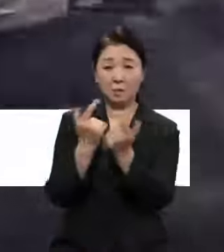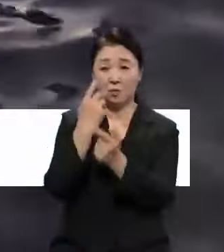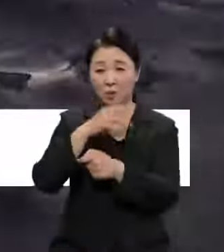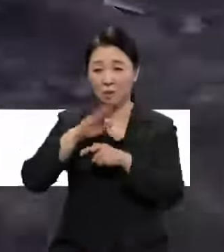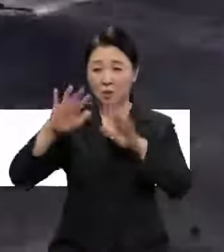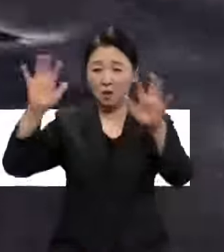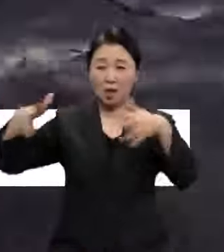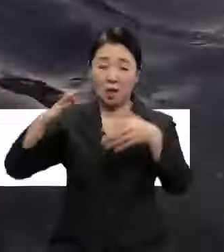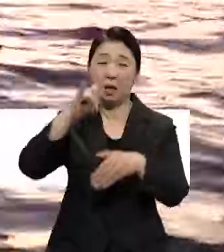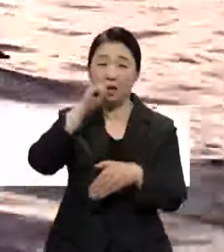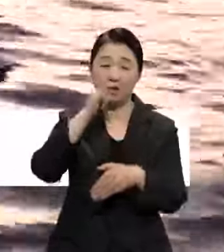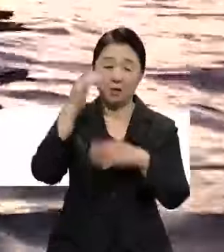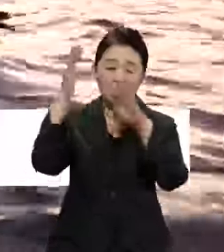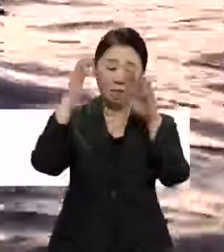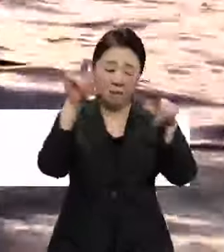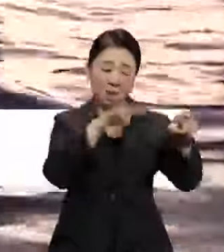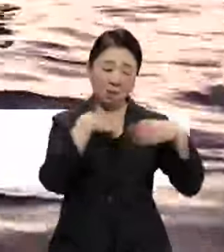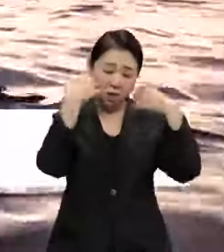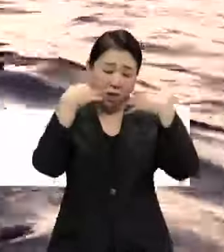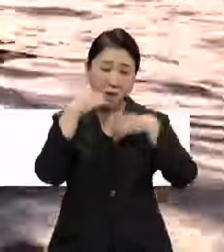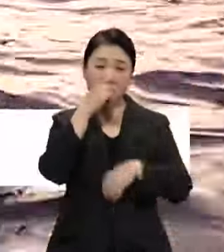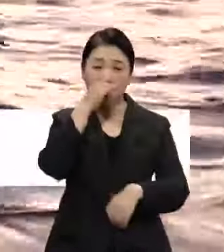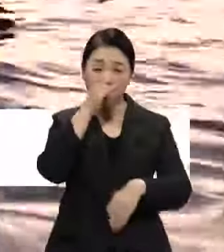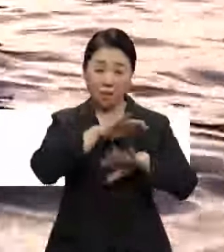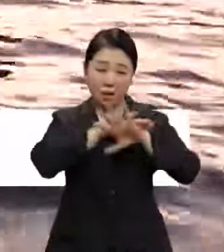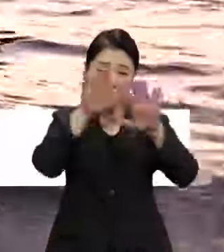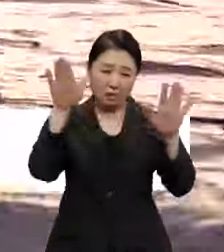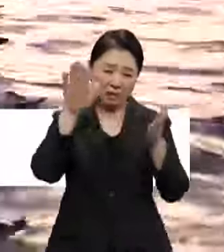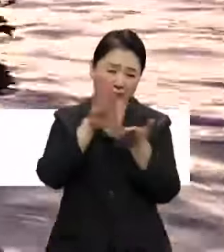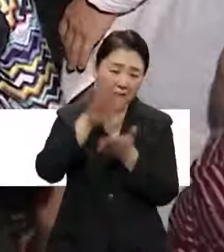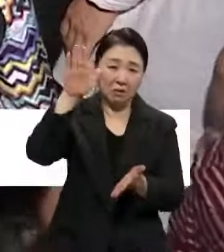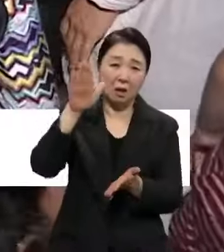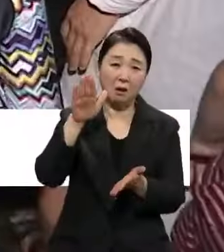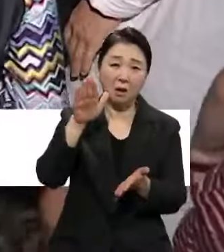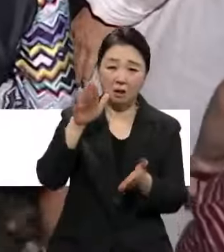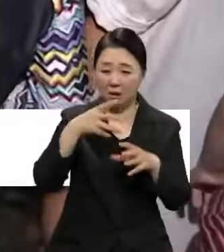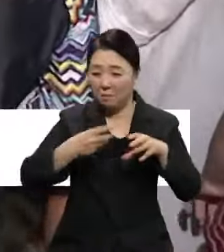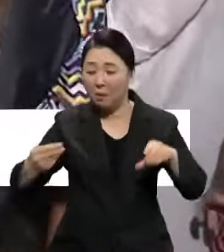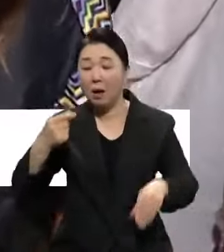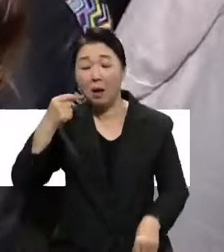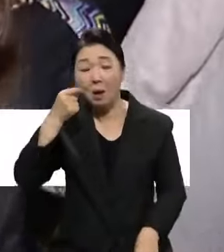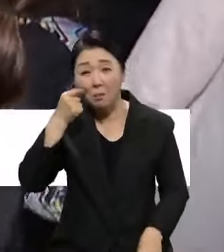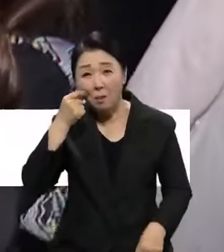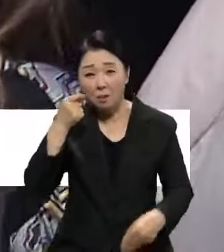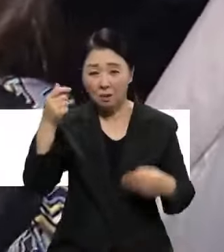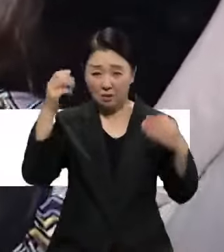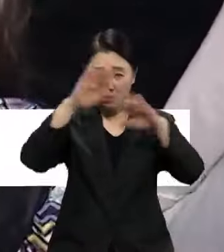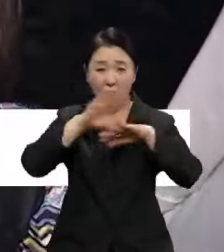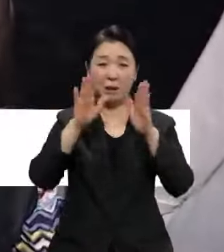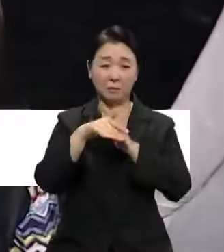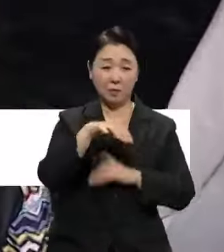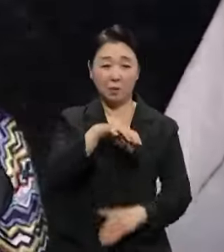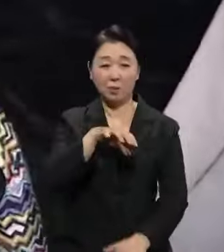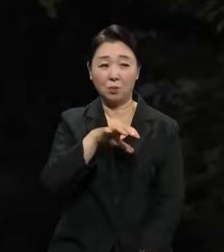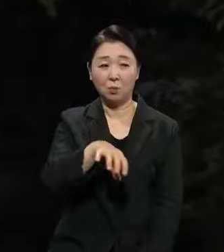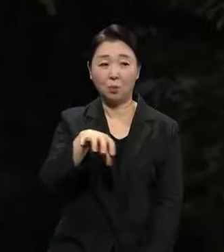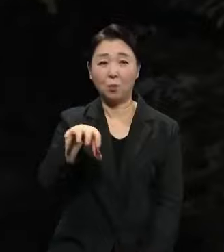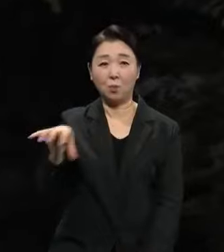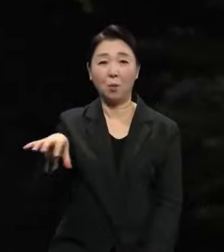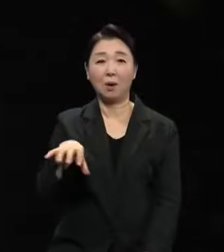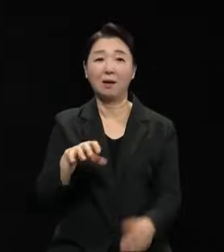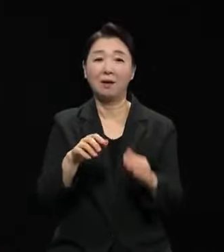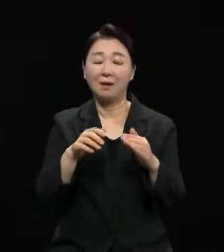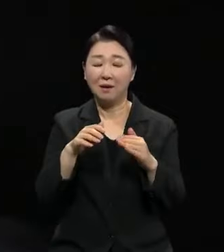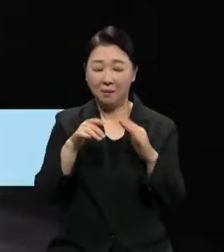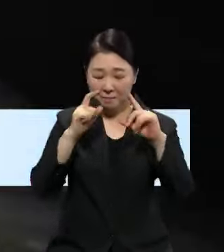완전히 뒤덮었습니다 낮동안 달진 공기가 못 빠져나가 밤사이 전국곳곳 가 타